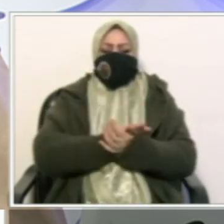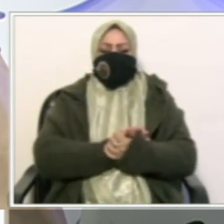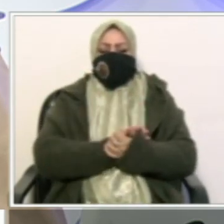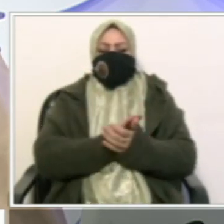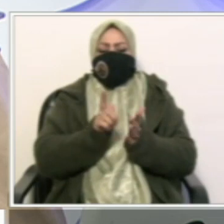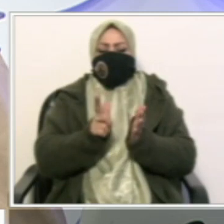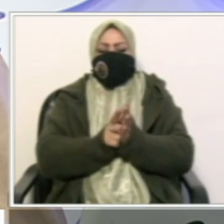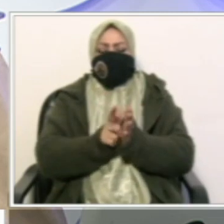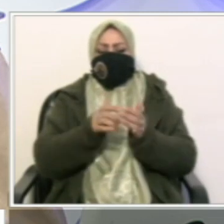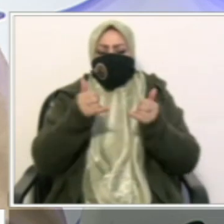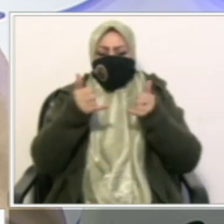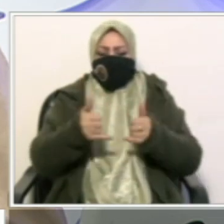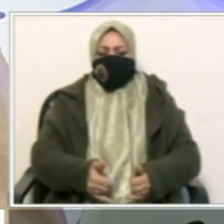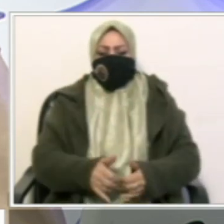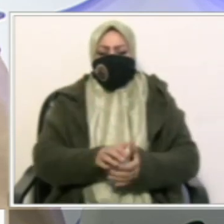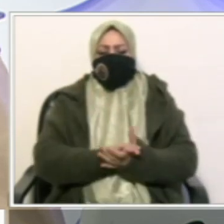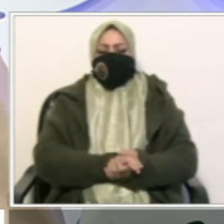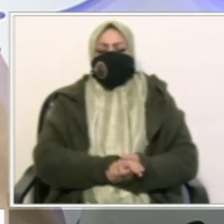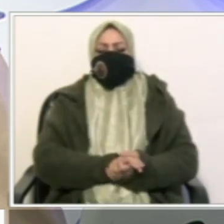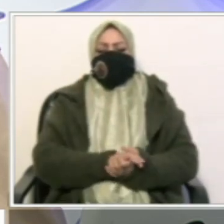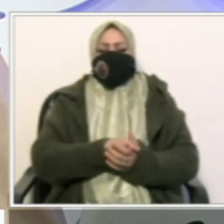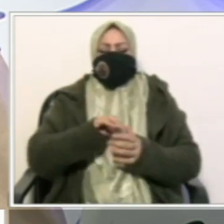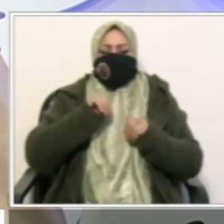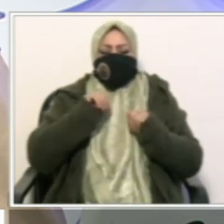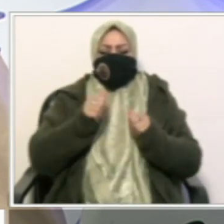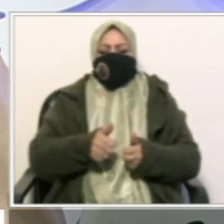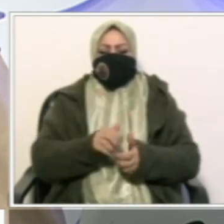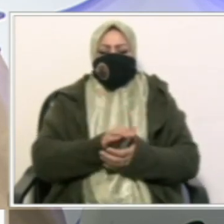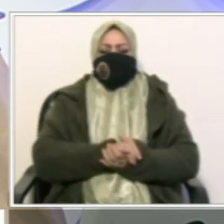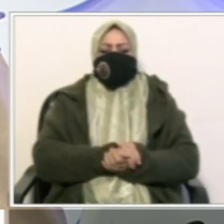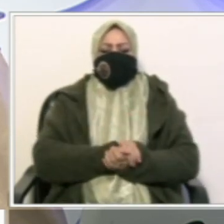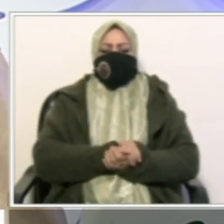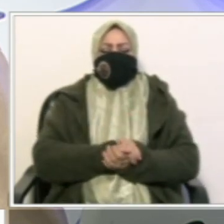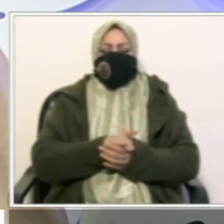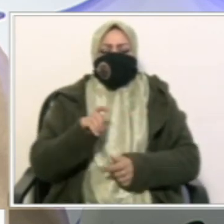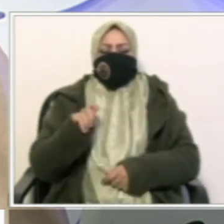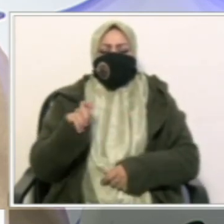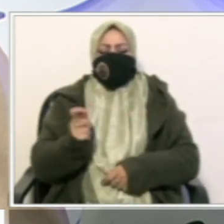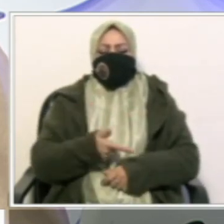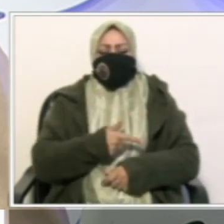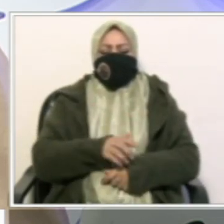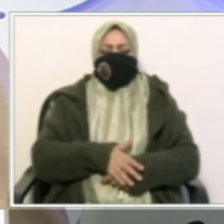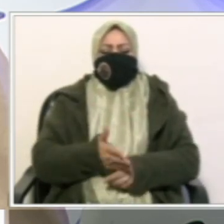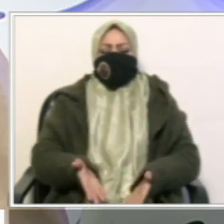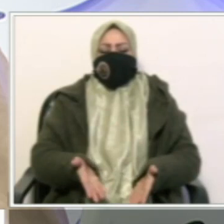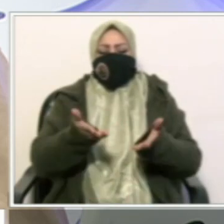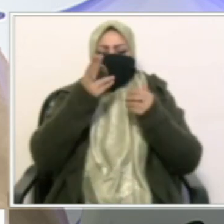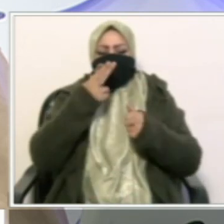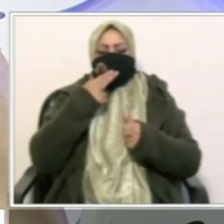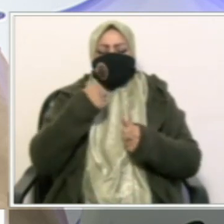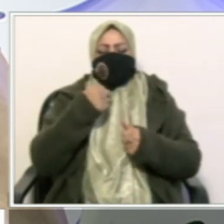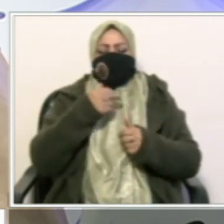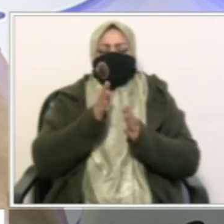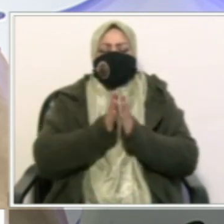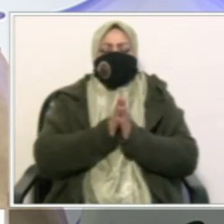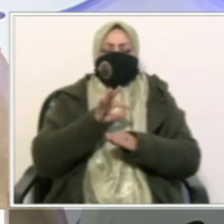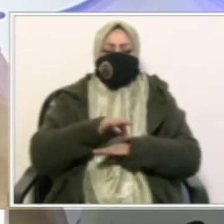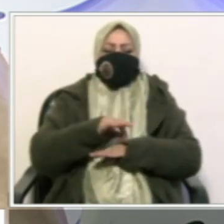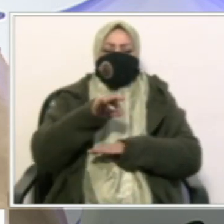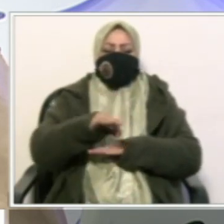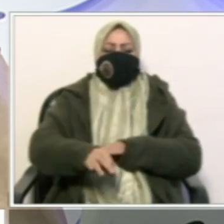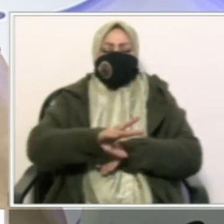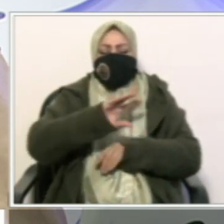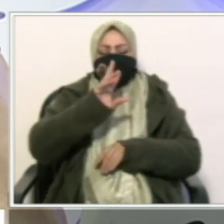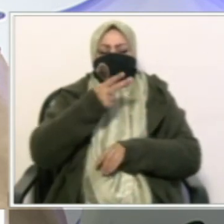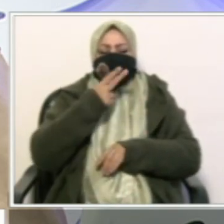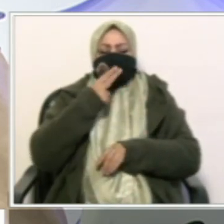لك اليوم لأن خير البر عاجله ونسأل الله يحفظكم يا شيخ عبد الفتاح سمح لي إذا كنا طولت عليك وربي يحفظك ويتقبل الله شهادتنا في عليين يشفي الله